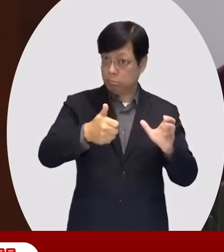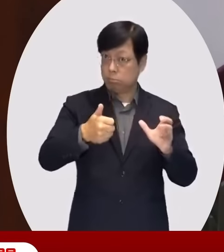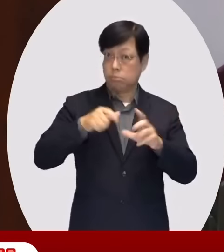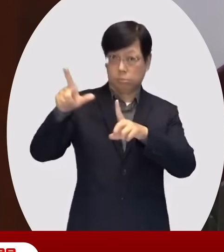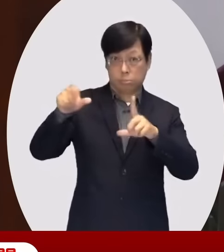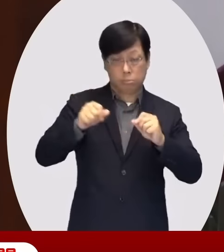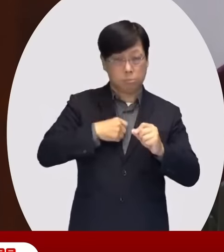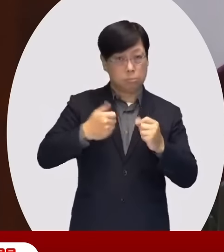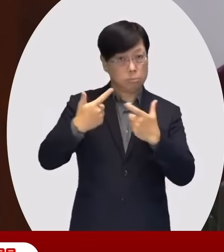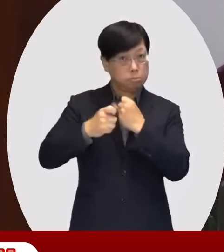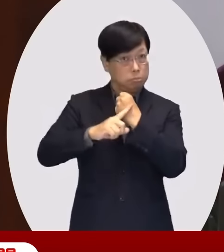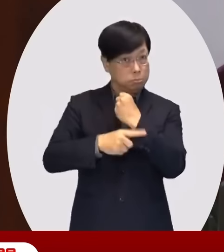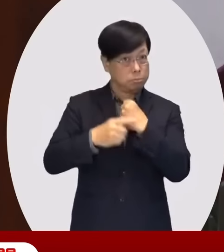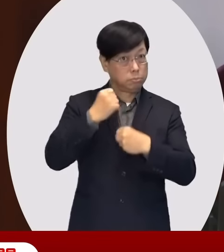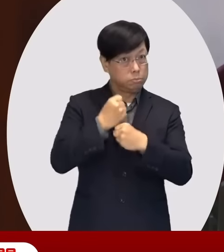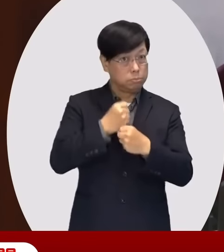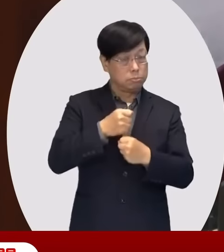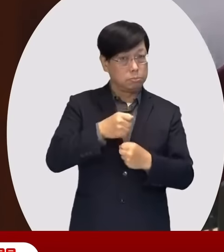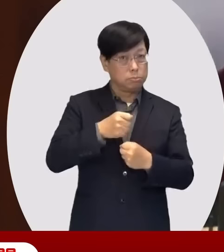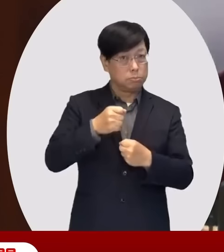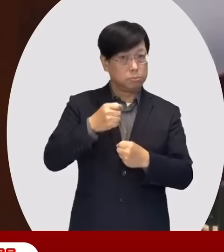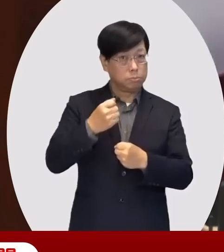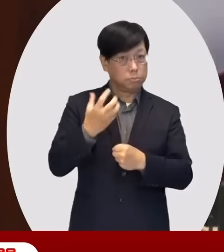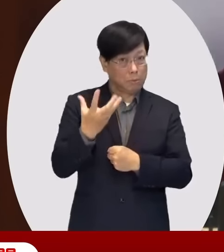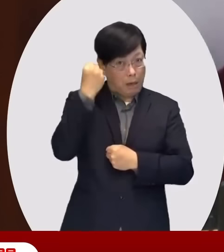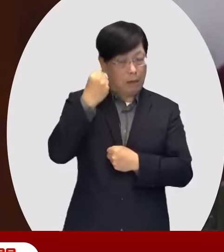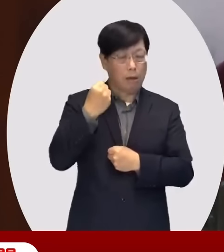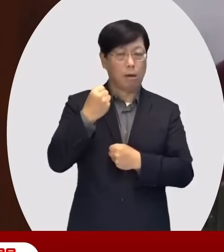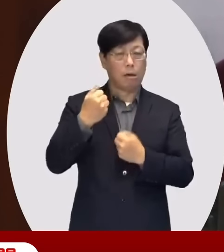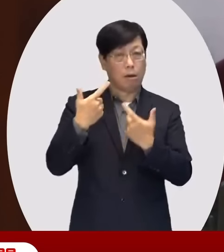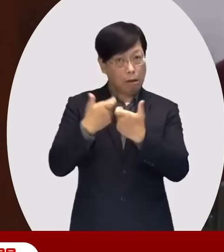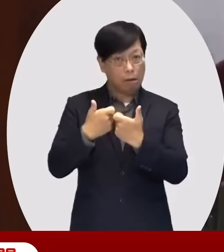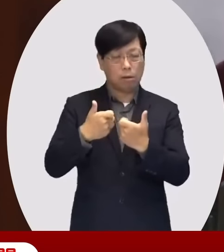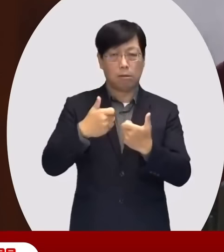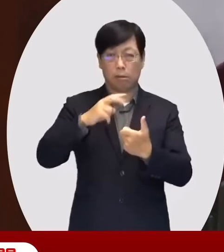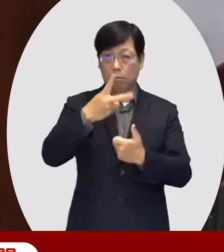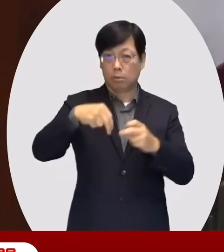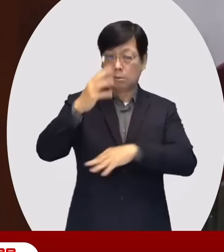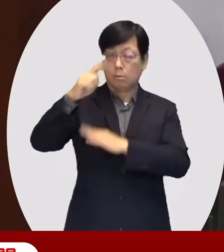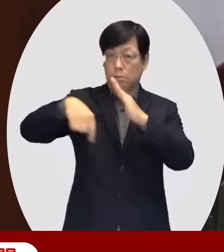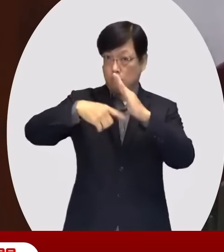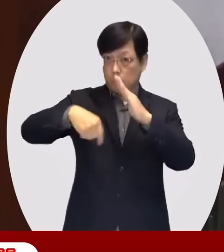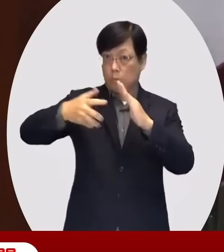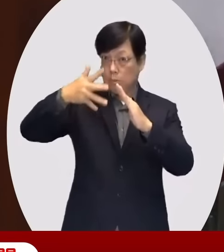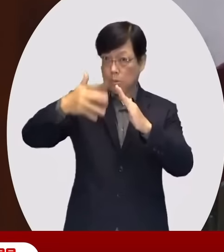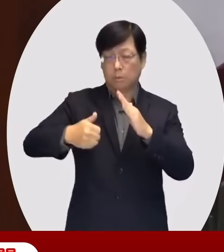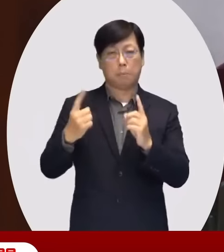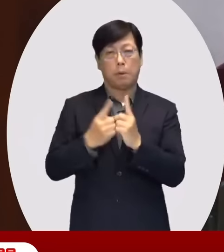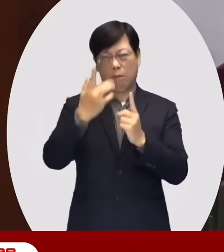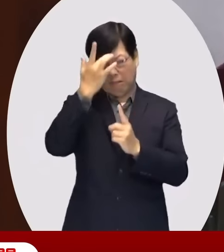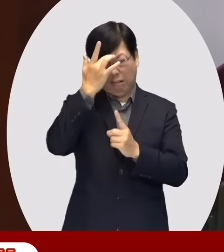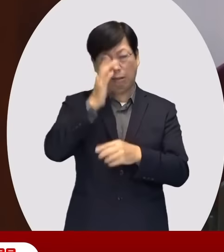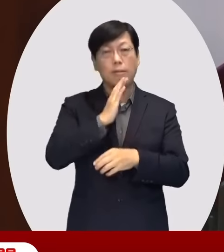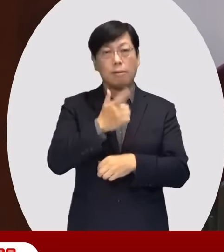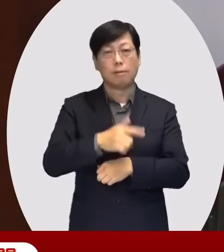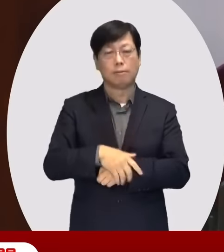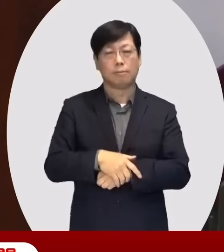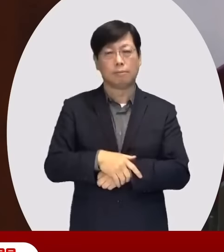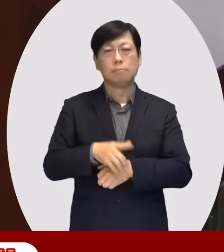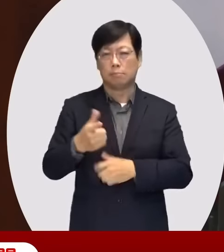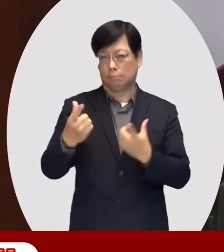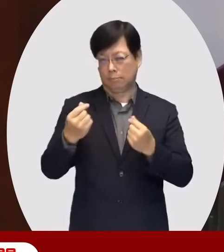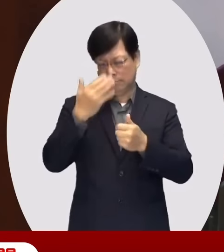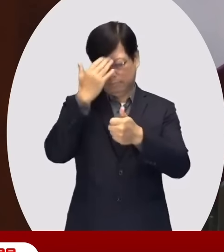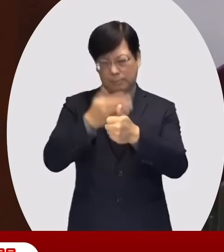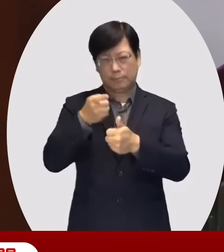行使职权，或者是行政院长在行使职权时候所碰到的问题？